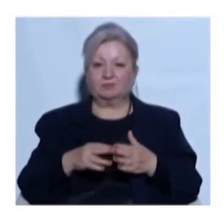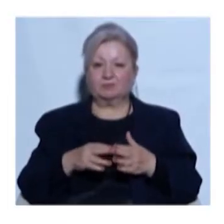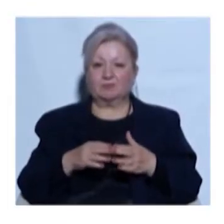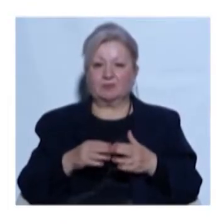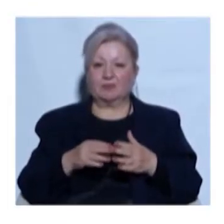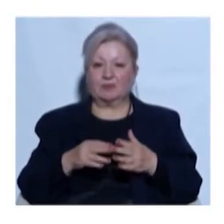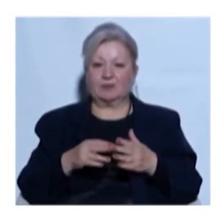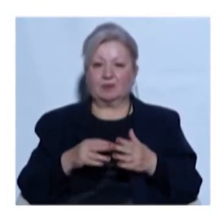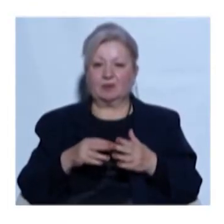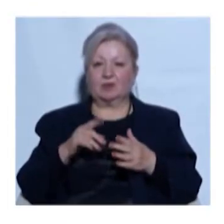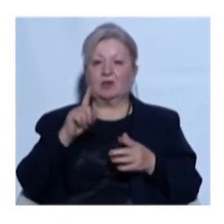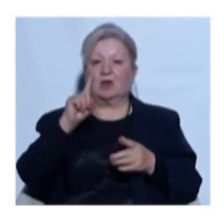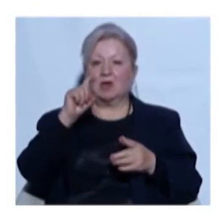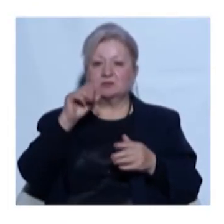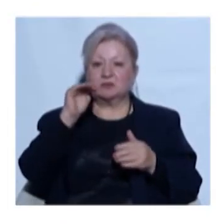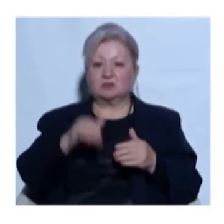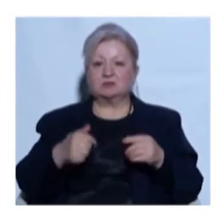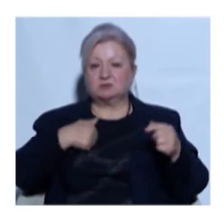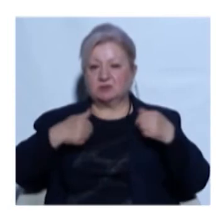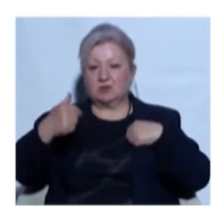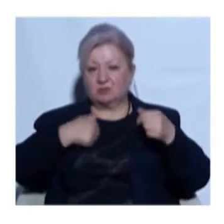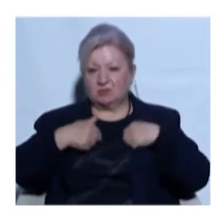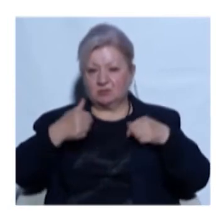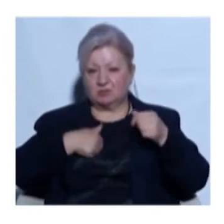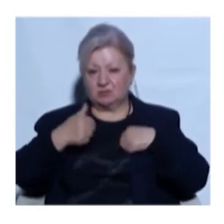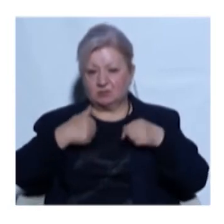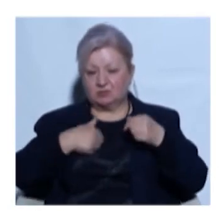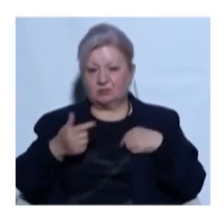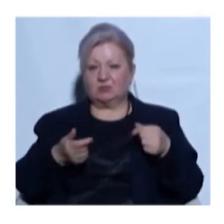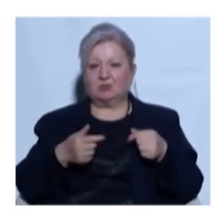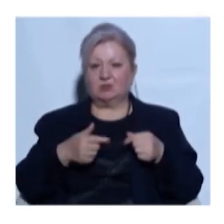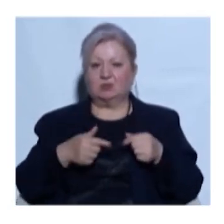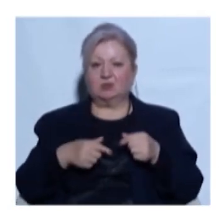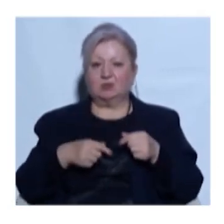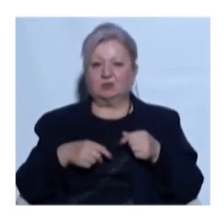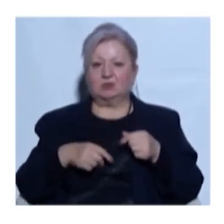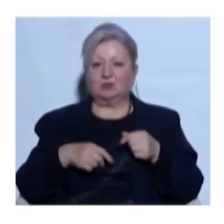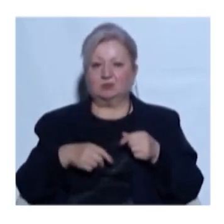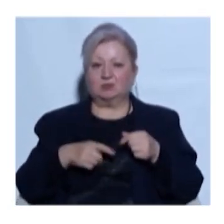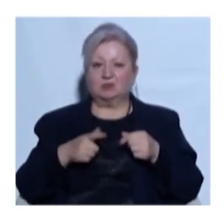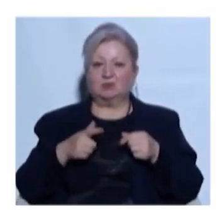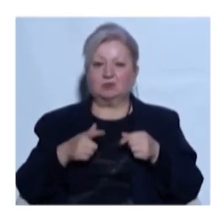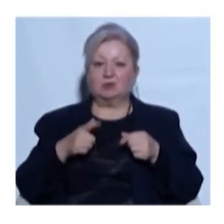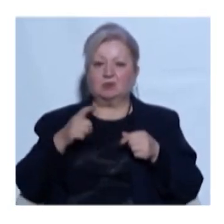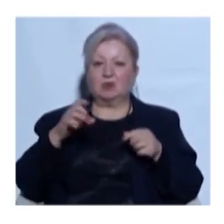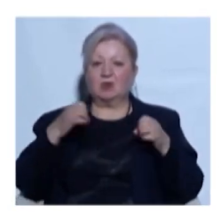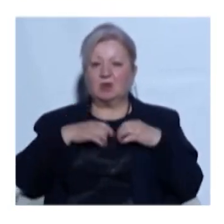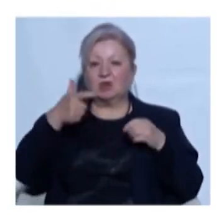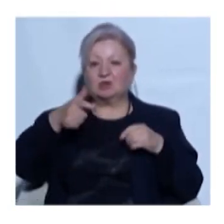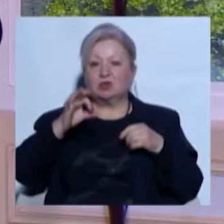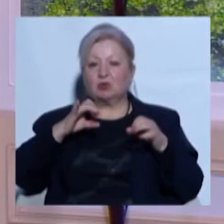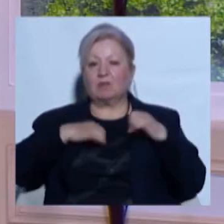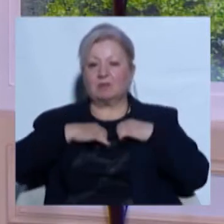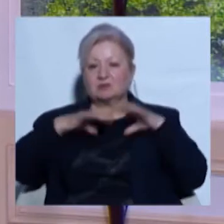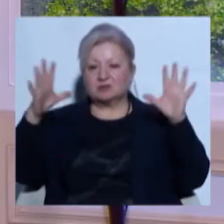ჯალალედინის მიერ 100,000 წამებული, ცოტნე დადიანი და დემეტრე თავდადებული, გიორგი ბწყინვალე და